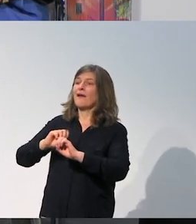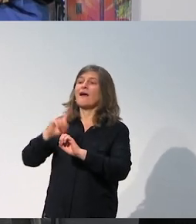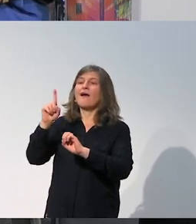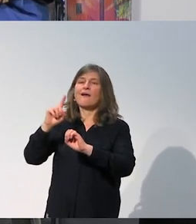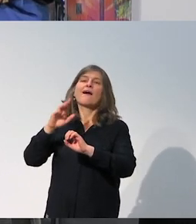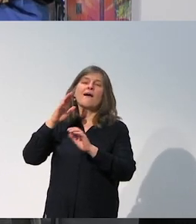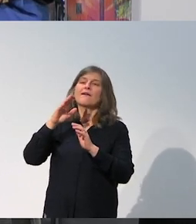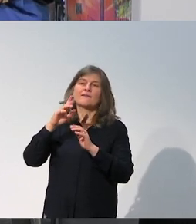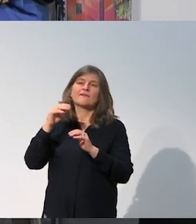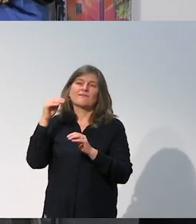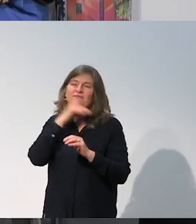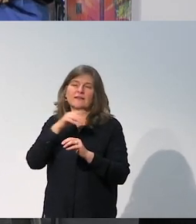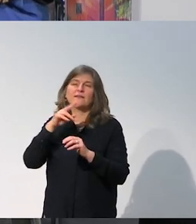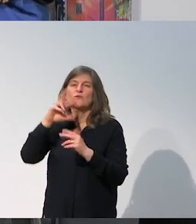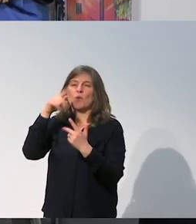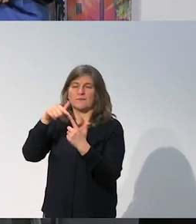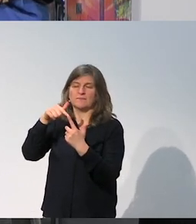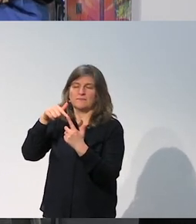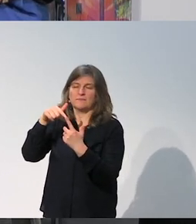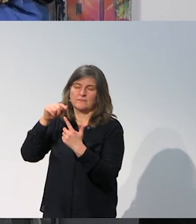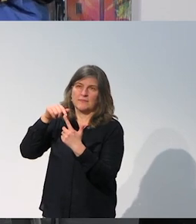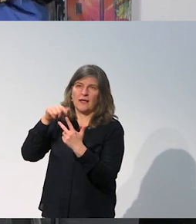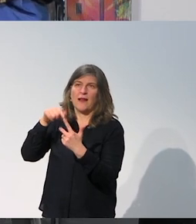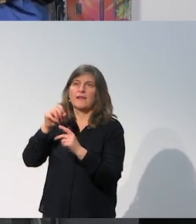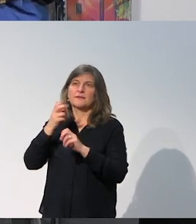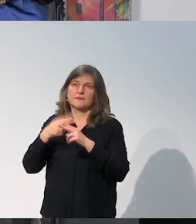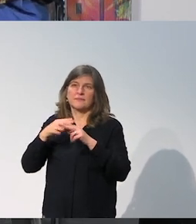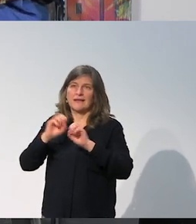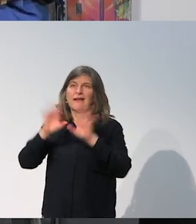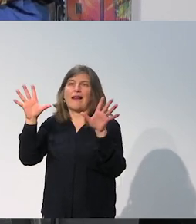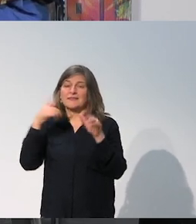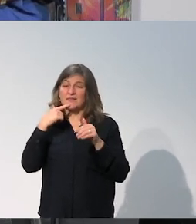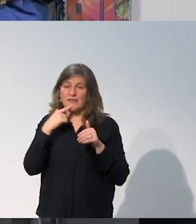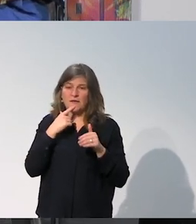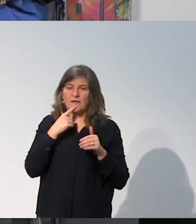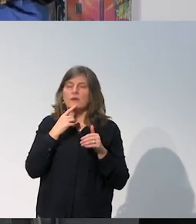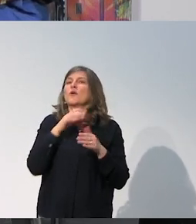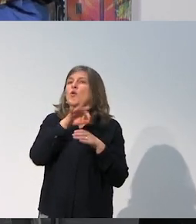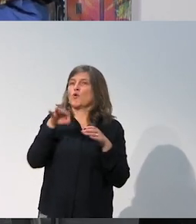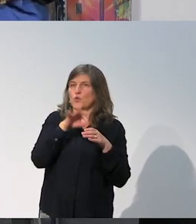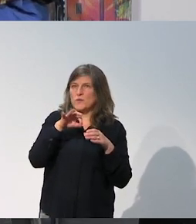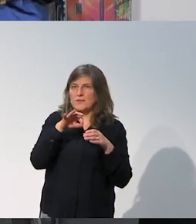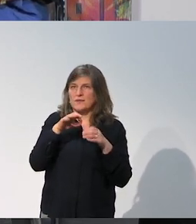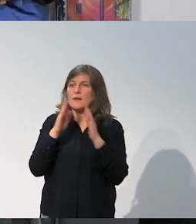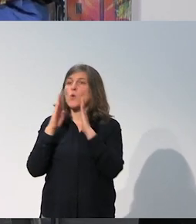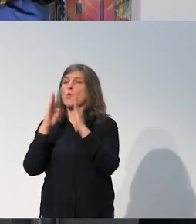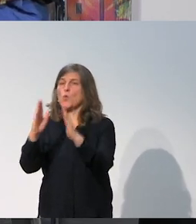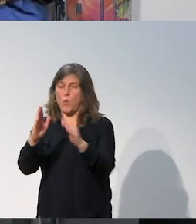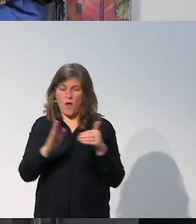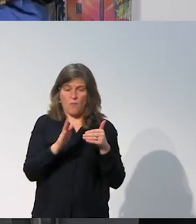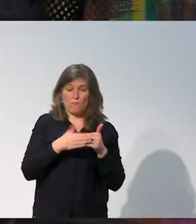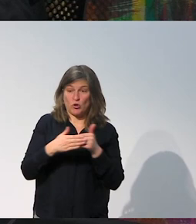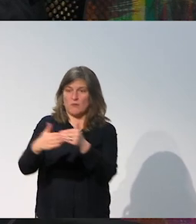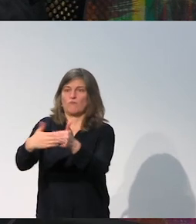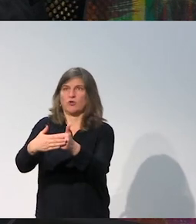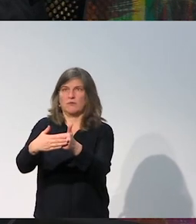saura très vite qu'elle se prénomme Claire, a fermé les deux portes, celle de la cuisine et celle du couloir. Il y a donc deux portes qui séparent la